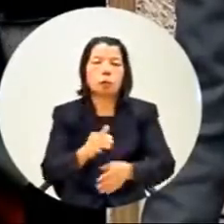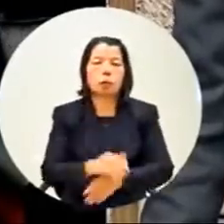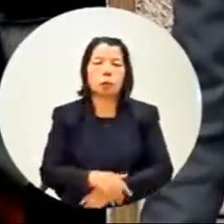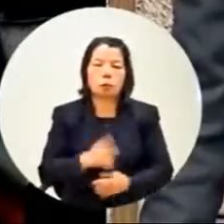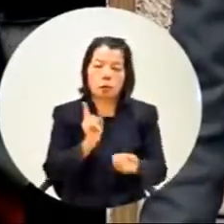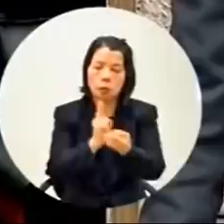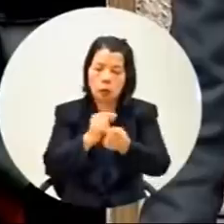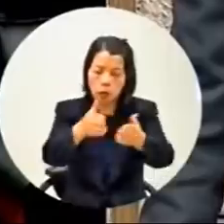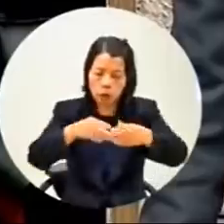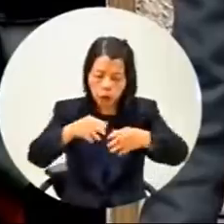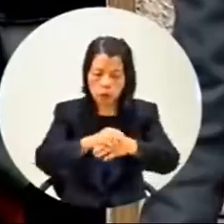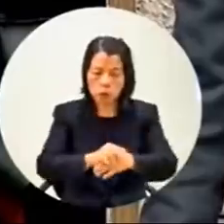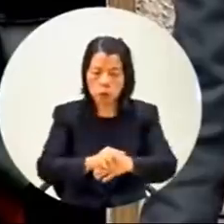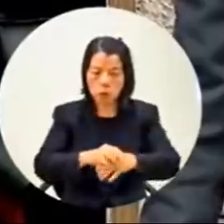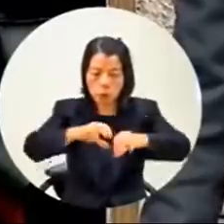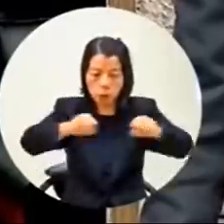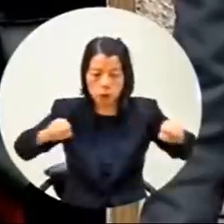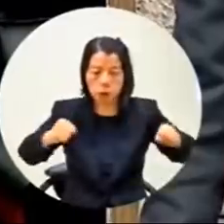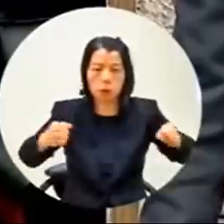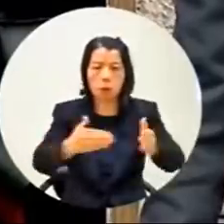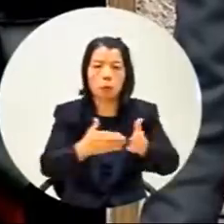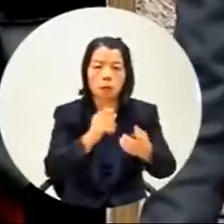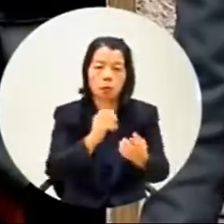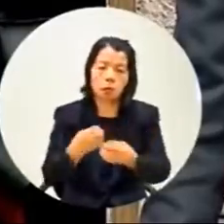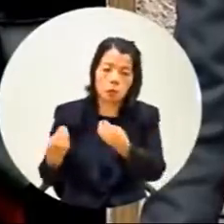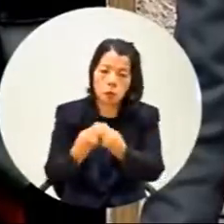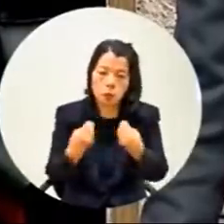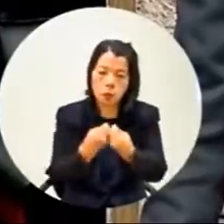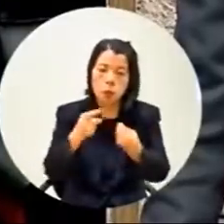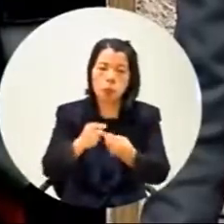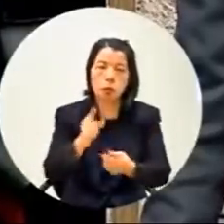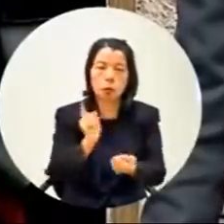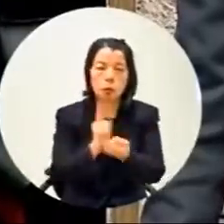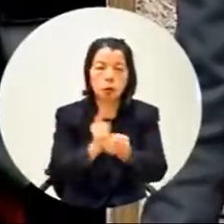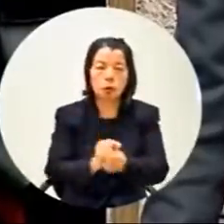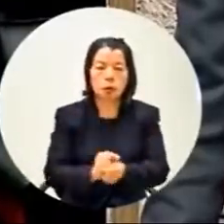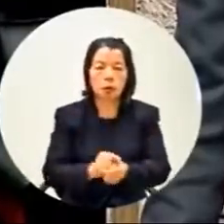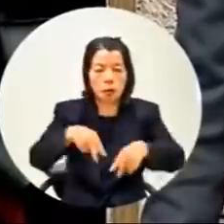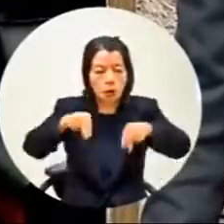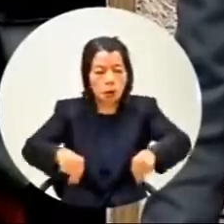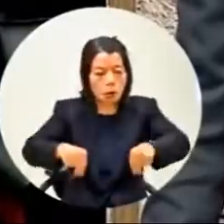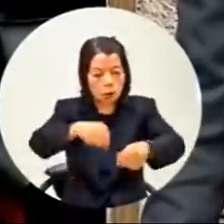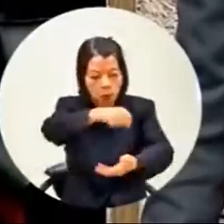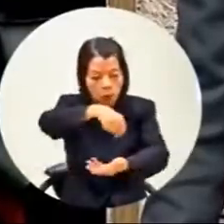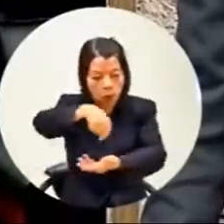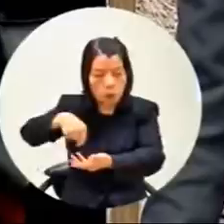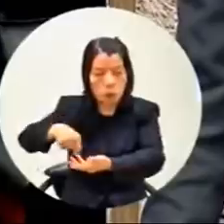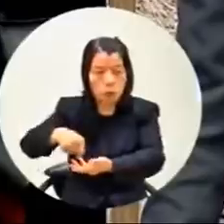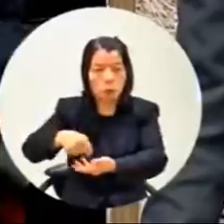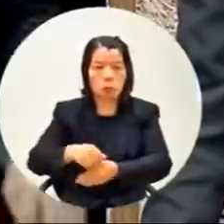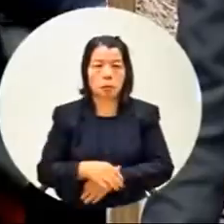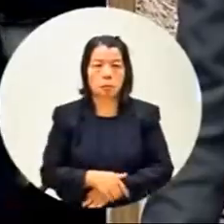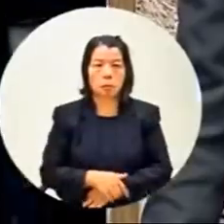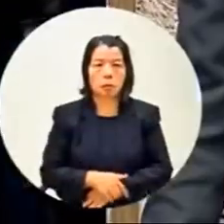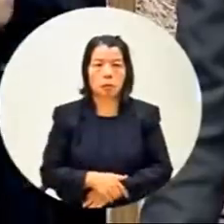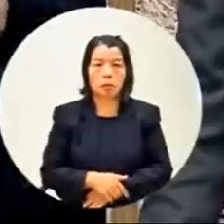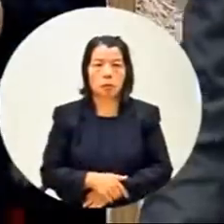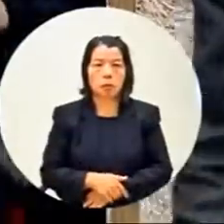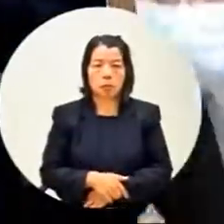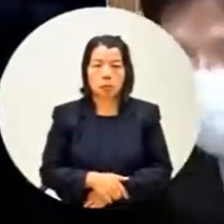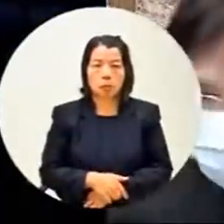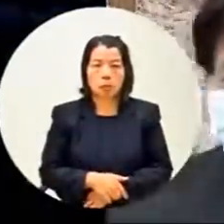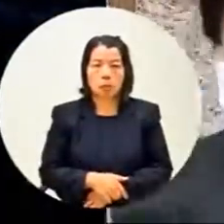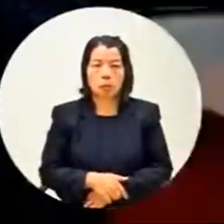揭发，他在如何谈论出那个合约的制定上面，你就给我乱扯，没关系，你请